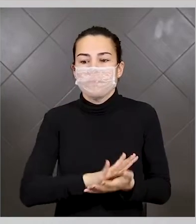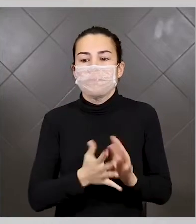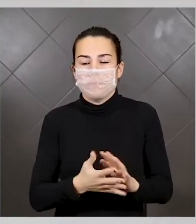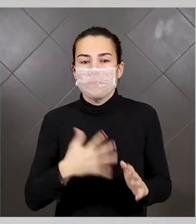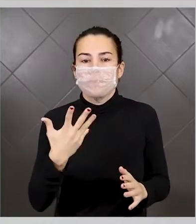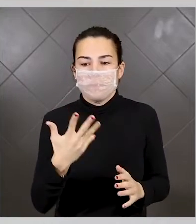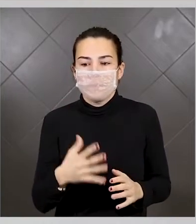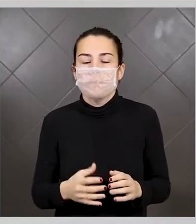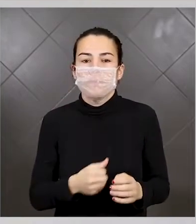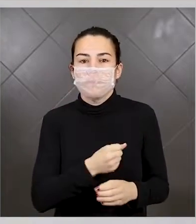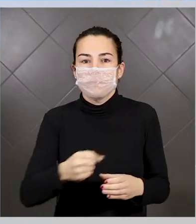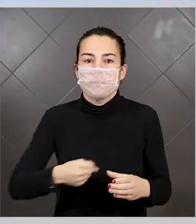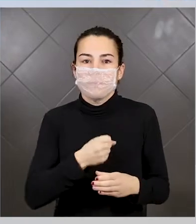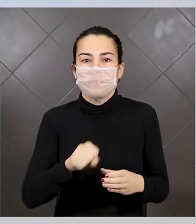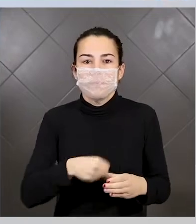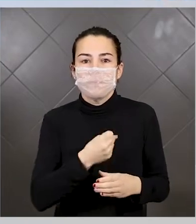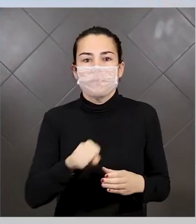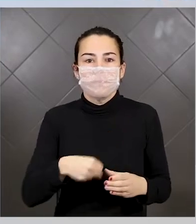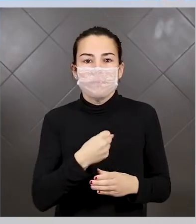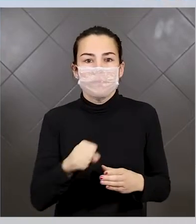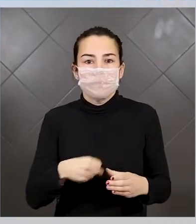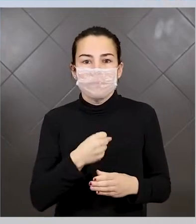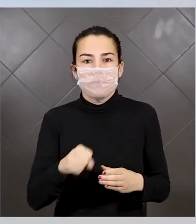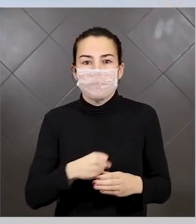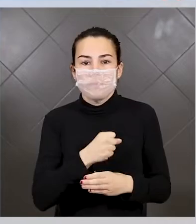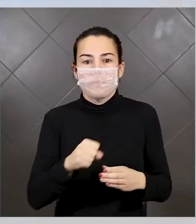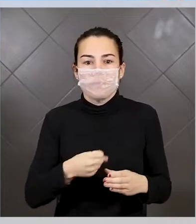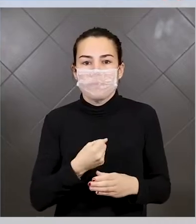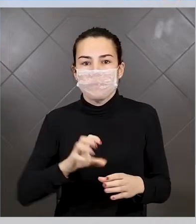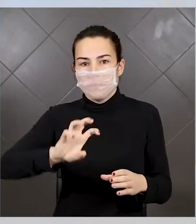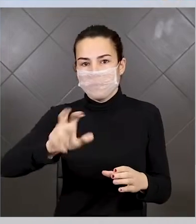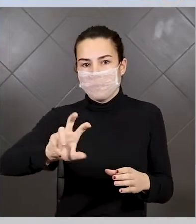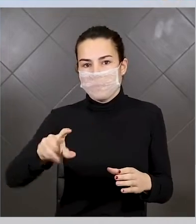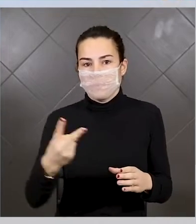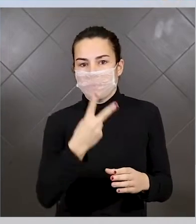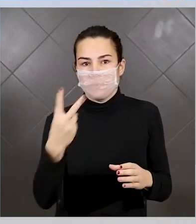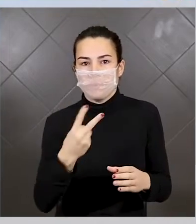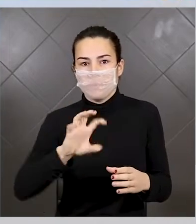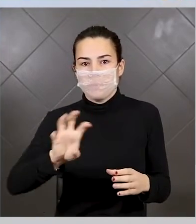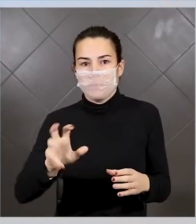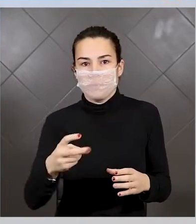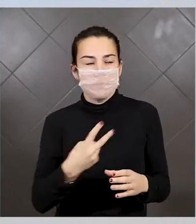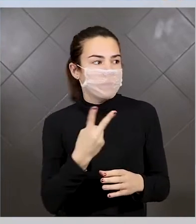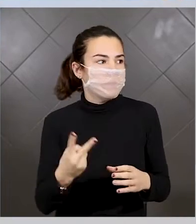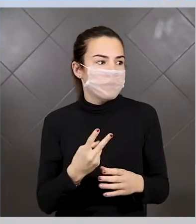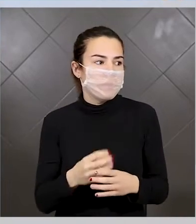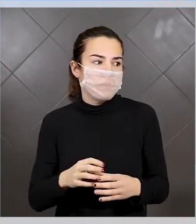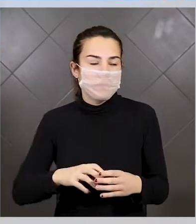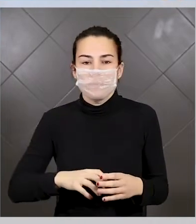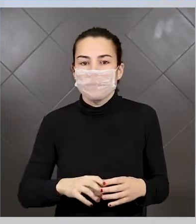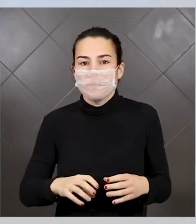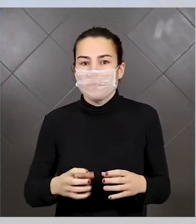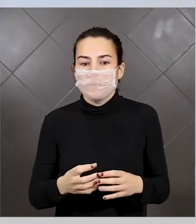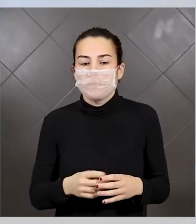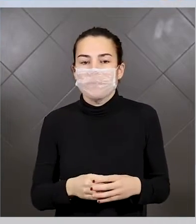I al final el que fem és accelerar una mica la màquina perquè la part de clara que es pugui depositar